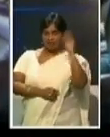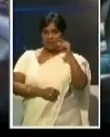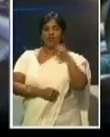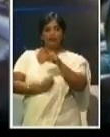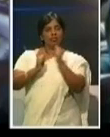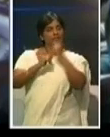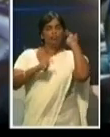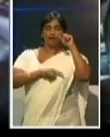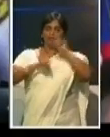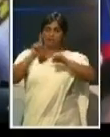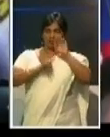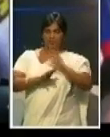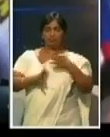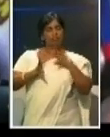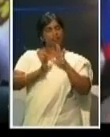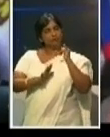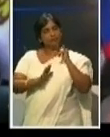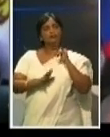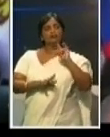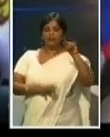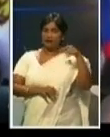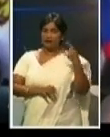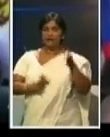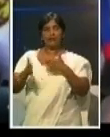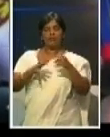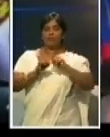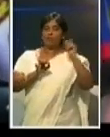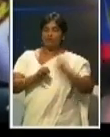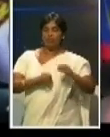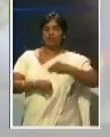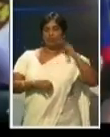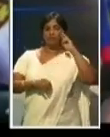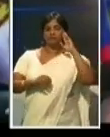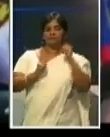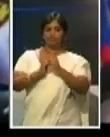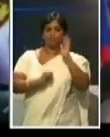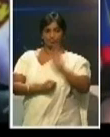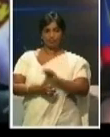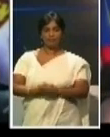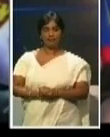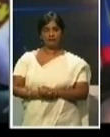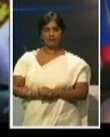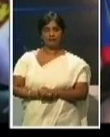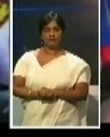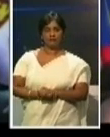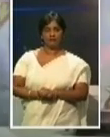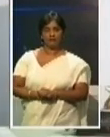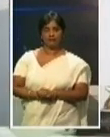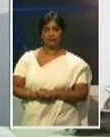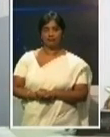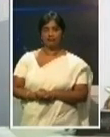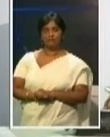ඒකේ කටයුතු පිළිබඳව සාකච්ඡා කරන්න. බොහෝ විට හෙට කැබිනට් මණ්ඩලය දිරුම් දීමට නියමිතයි.